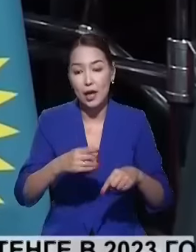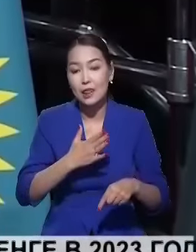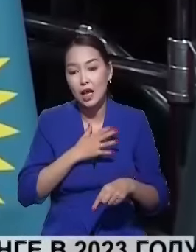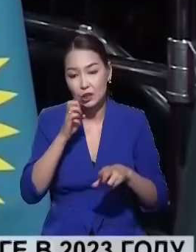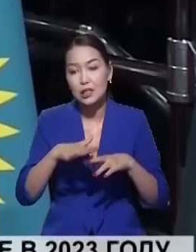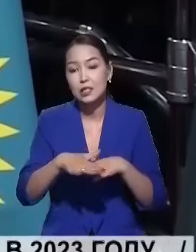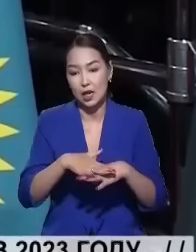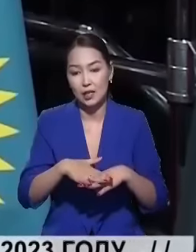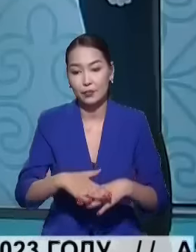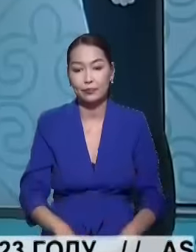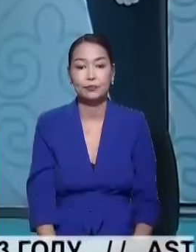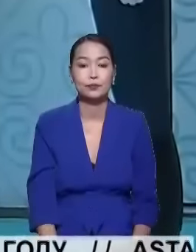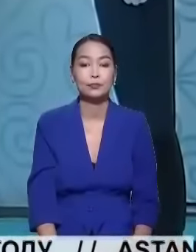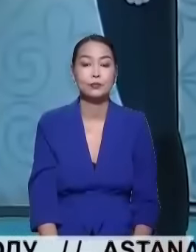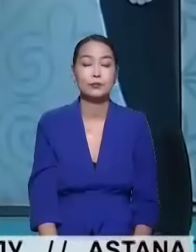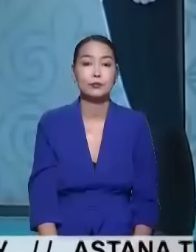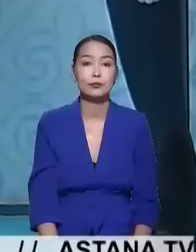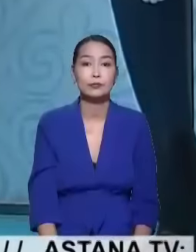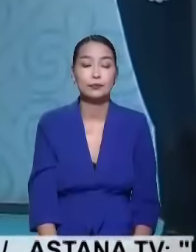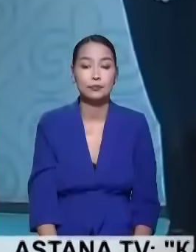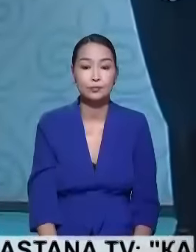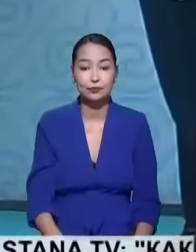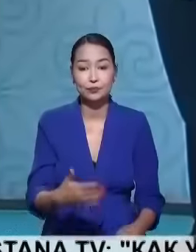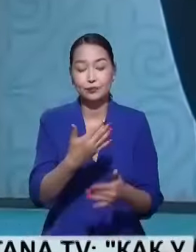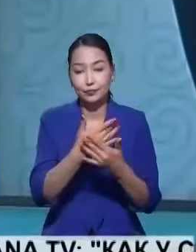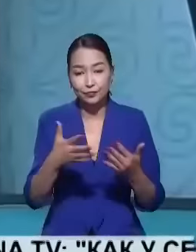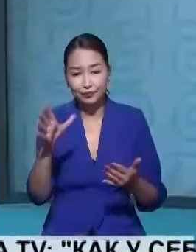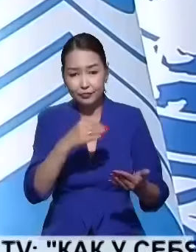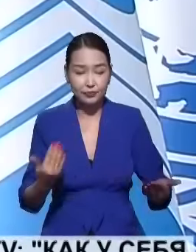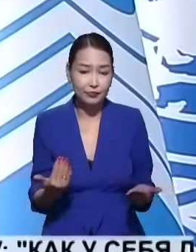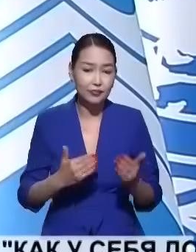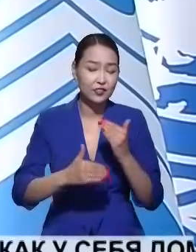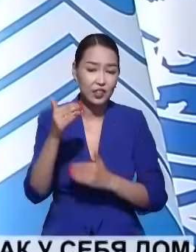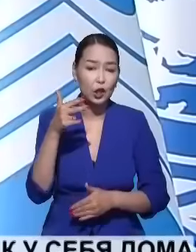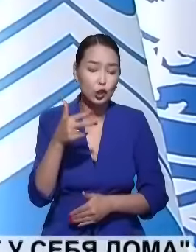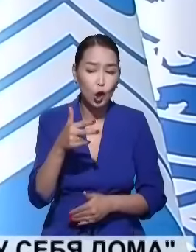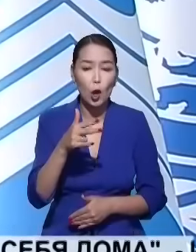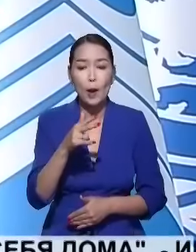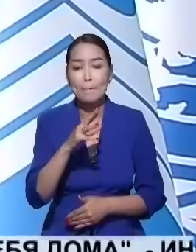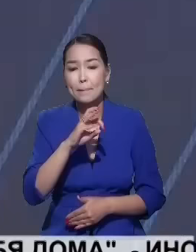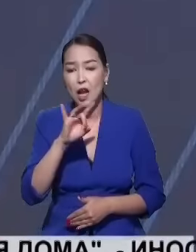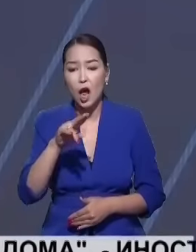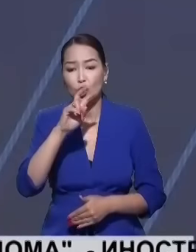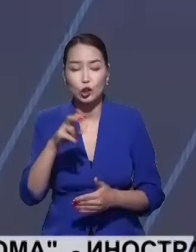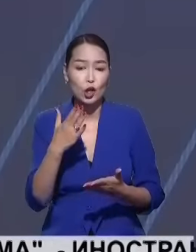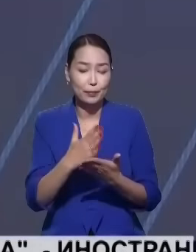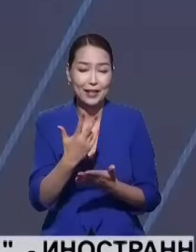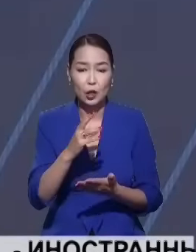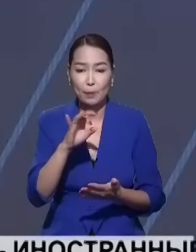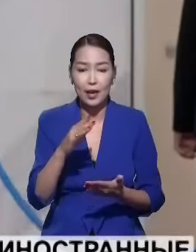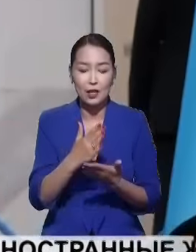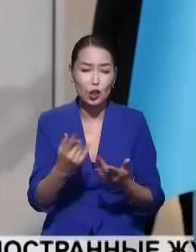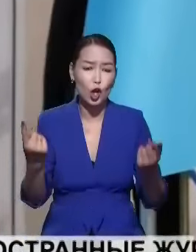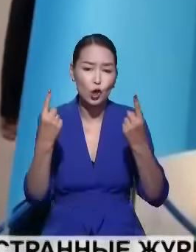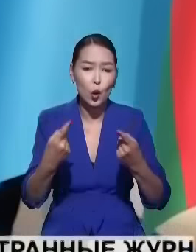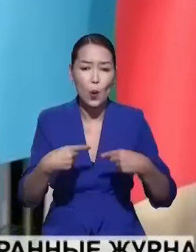стране. На пространстве ШОС проживает свыше 3 миллиардов человек. Организация включает в себя крупнейшие